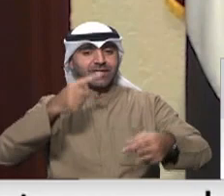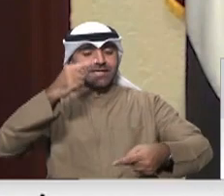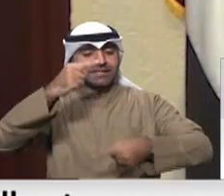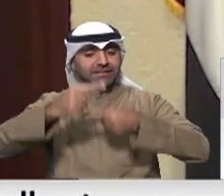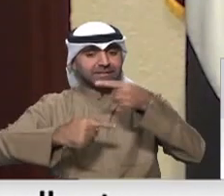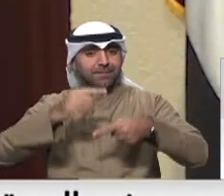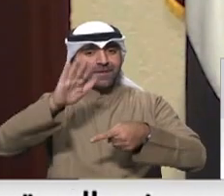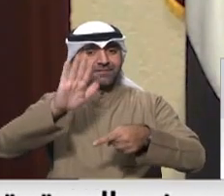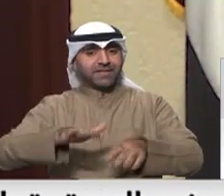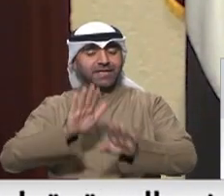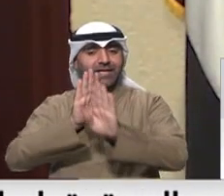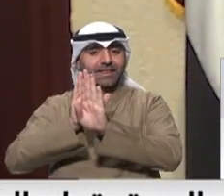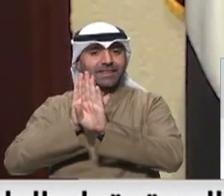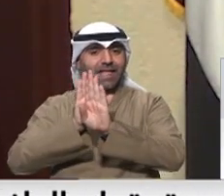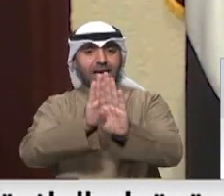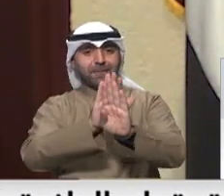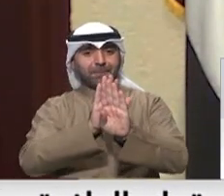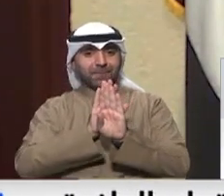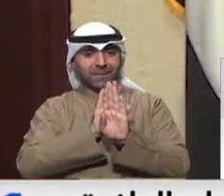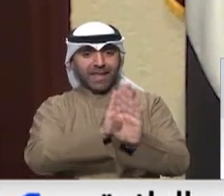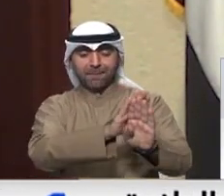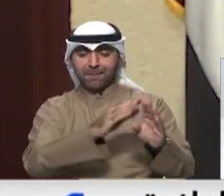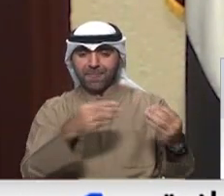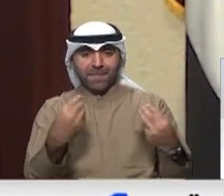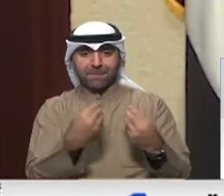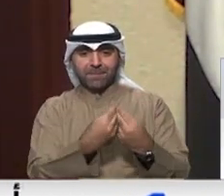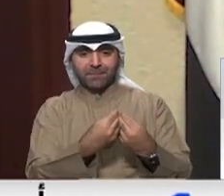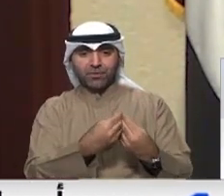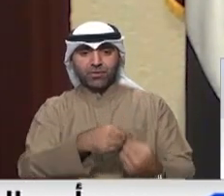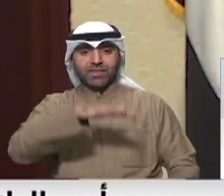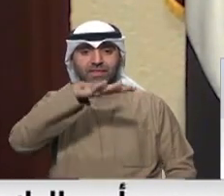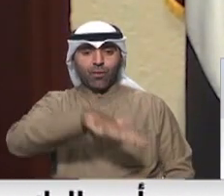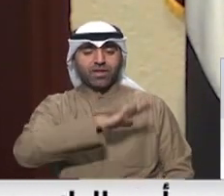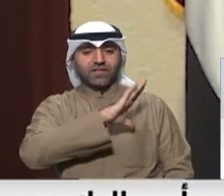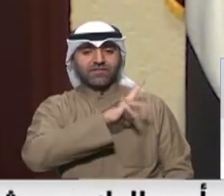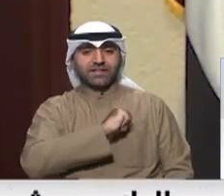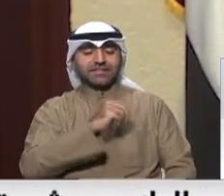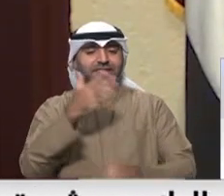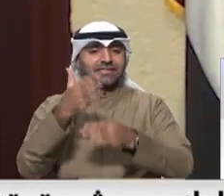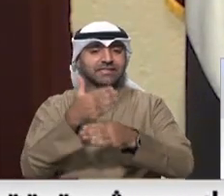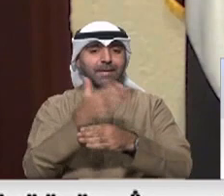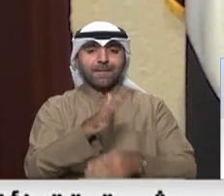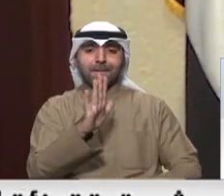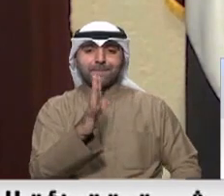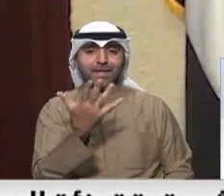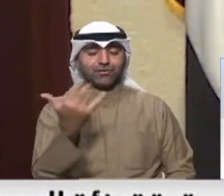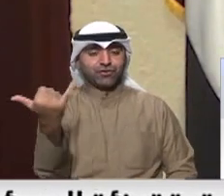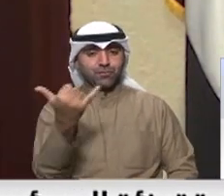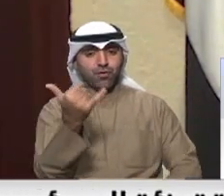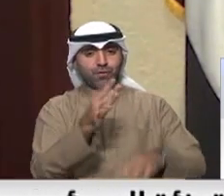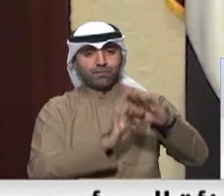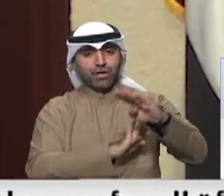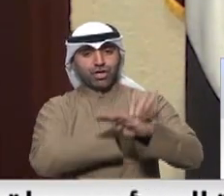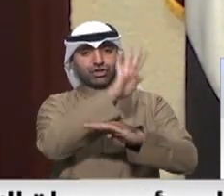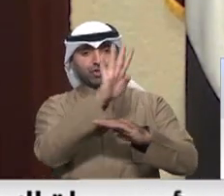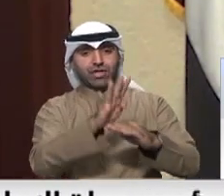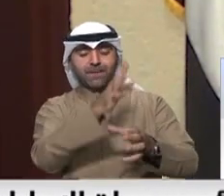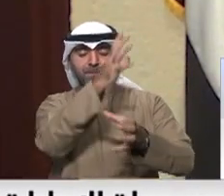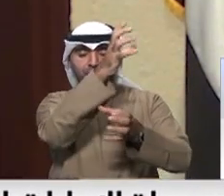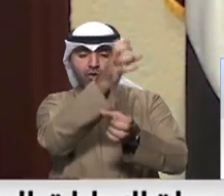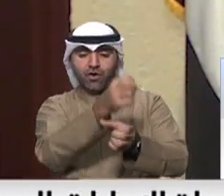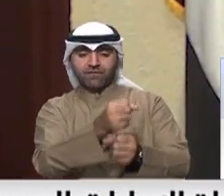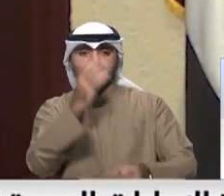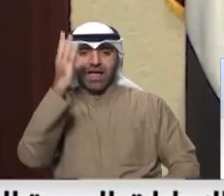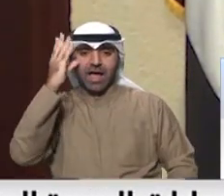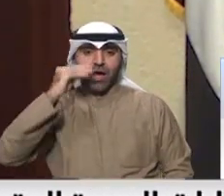عن الأشقاء في غزة ومداواة جرحاهم. ولعل هذه الوقفة الإنسانية المتمثلة في المستشفى الميداني تكون